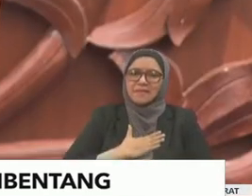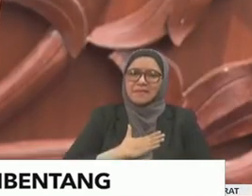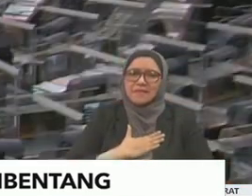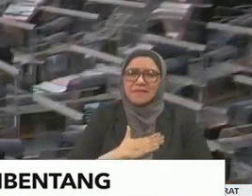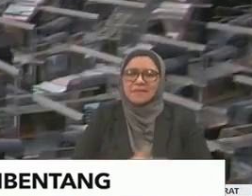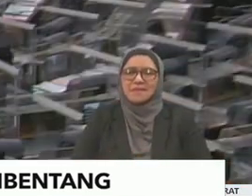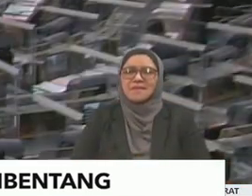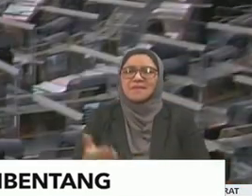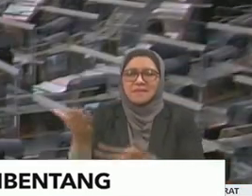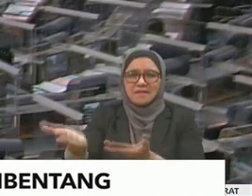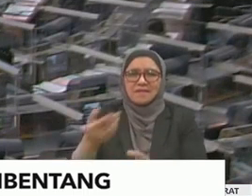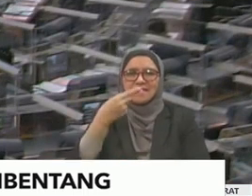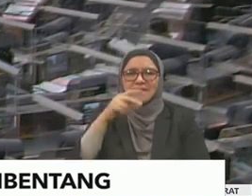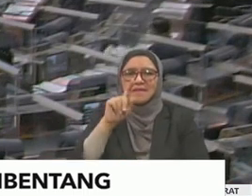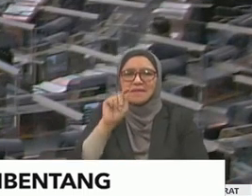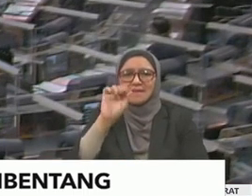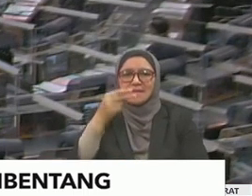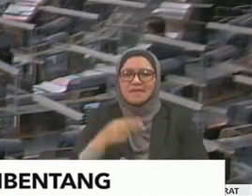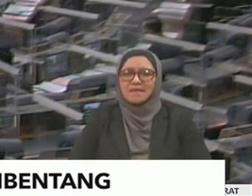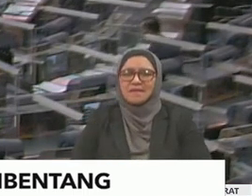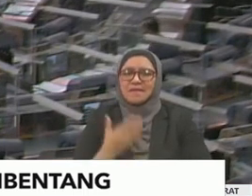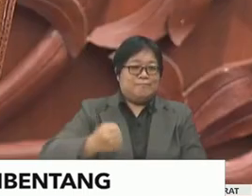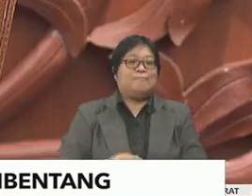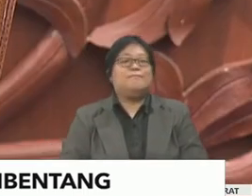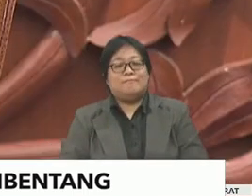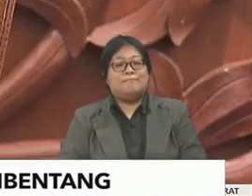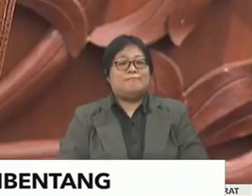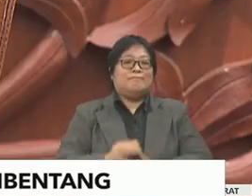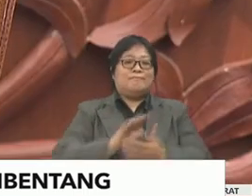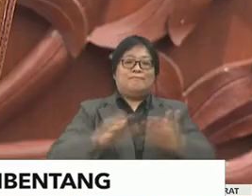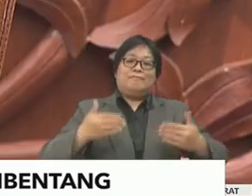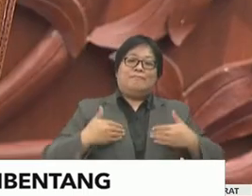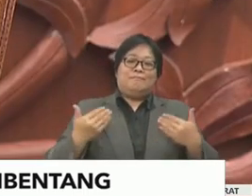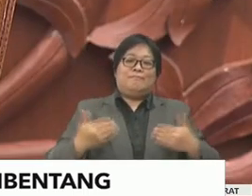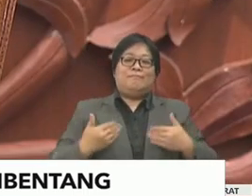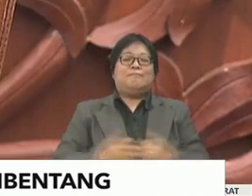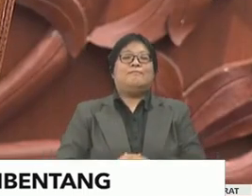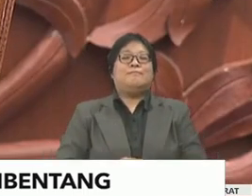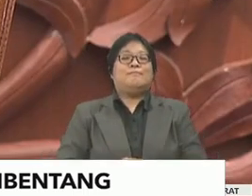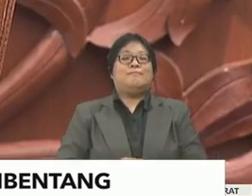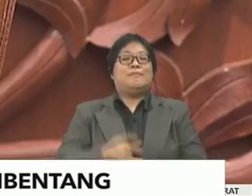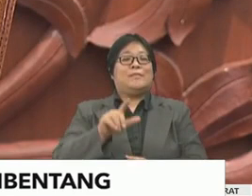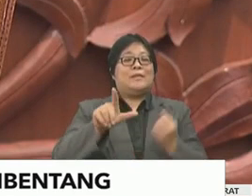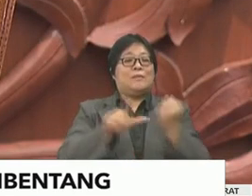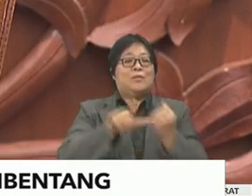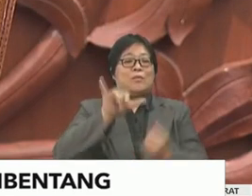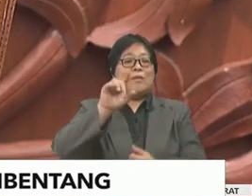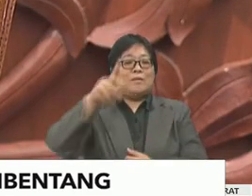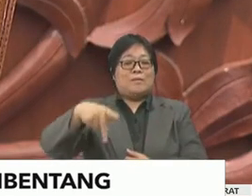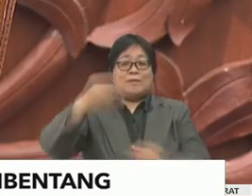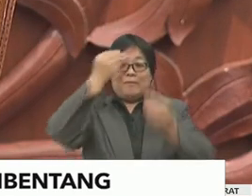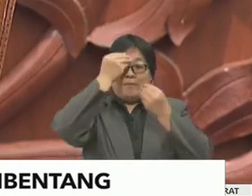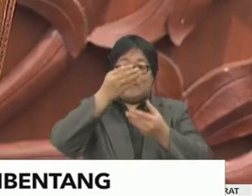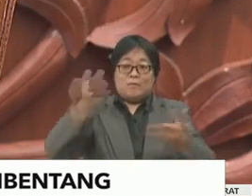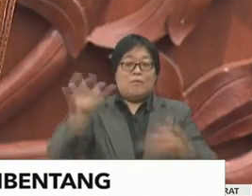melihat kepada pelbagai aspek khususnya perlembagaan undang-undang dan hukum syara ia baju memastikan are you tersebut lebih komprehensif dan seterusnya